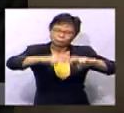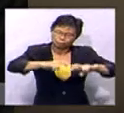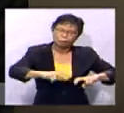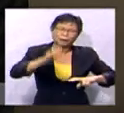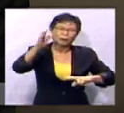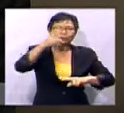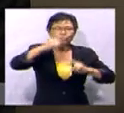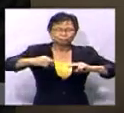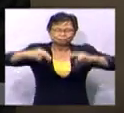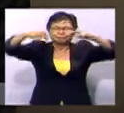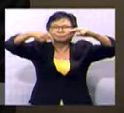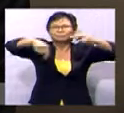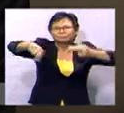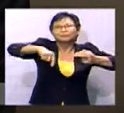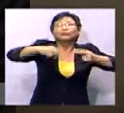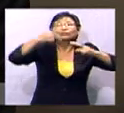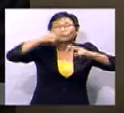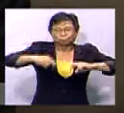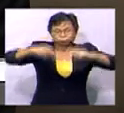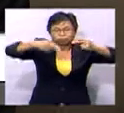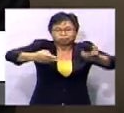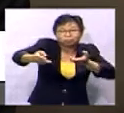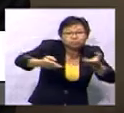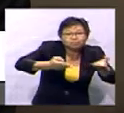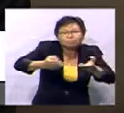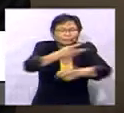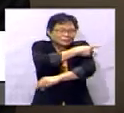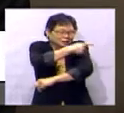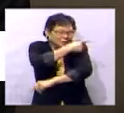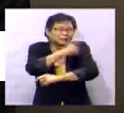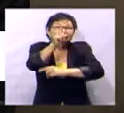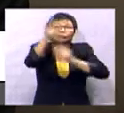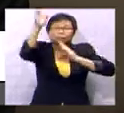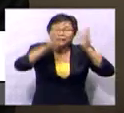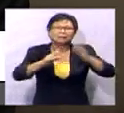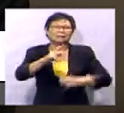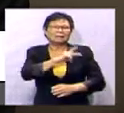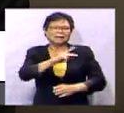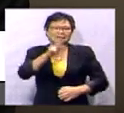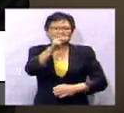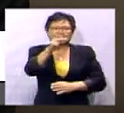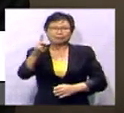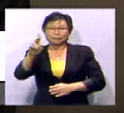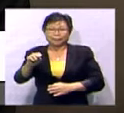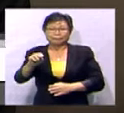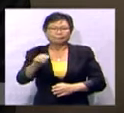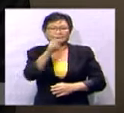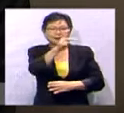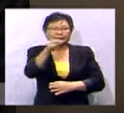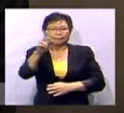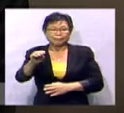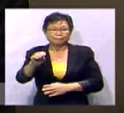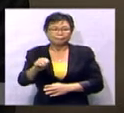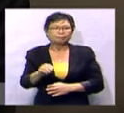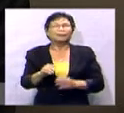Untuk meningkatkan kualiti perkhidmatan yang ditawarkan di Klinik Satu Malaysia, kementerian akan melengkapkan Klinik Satu Malaysia dengan